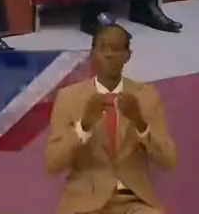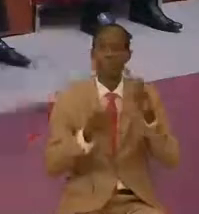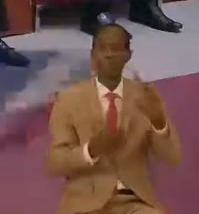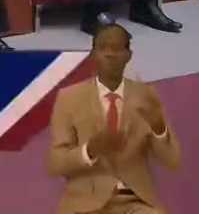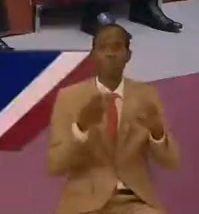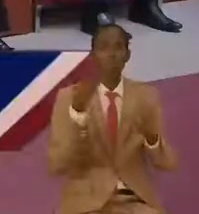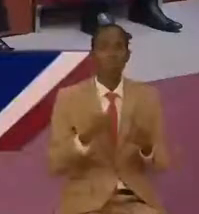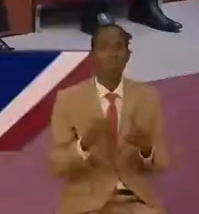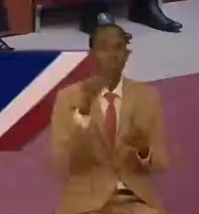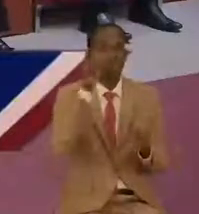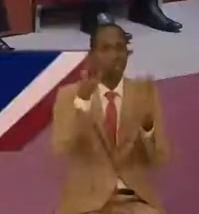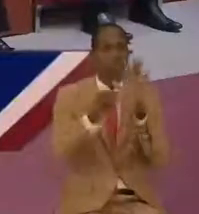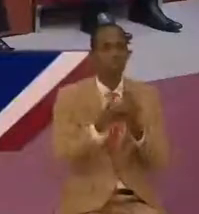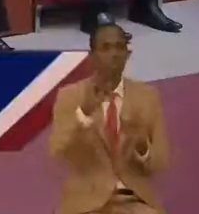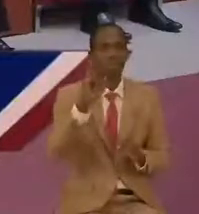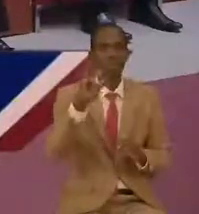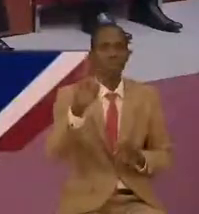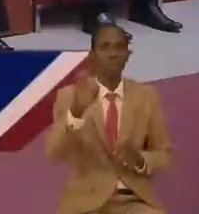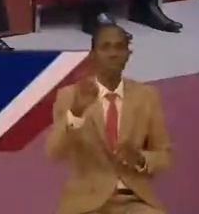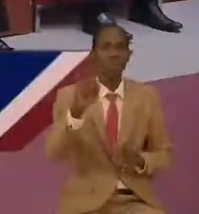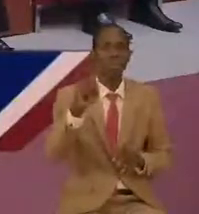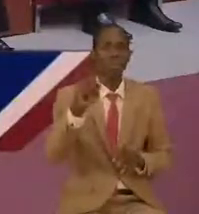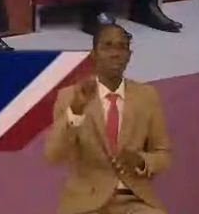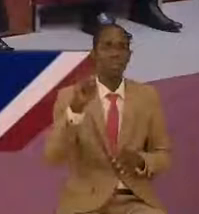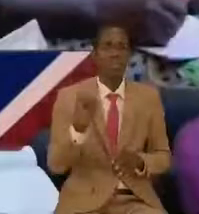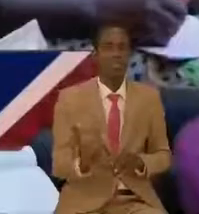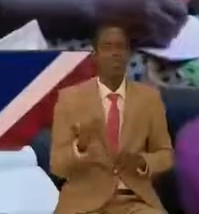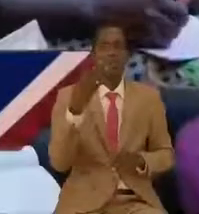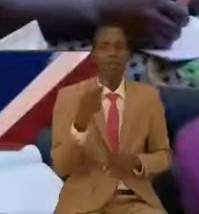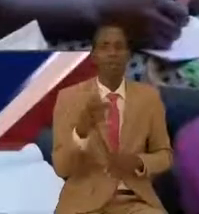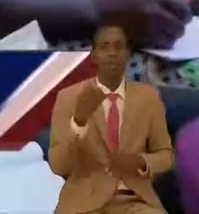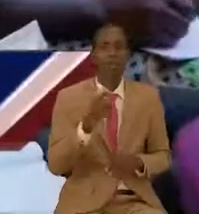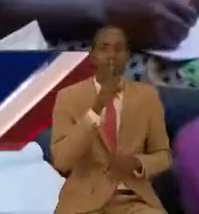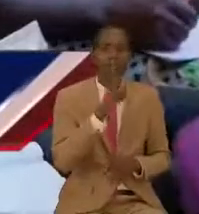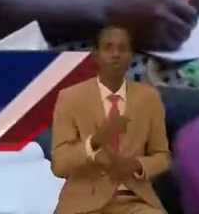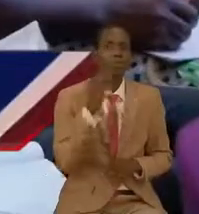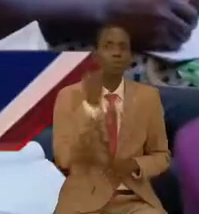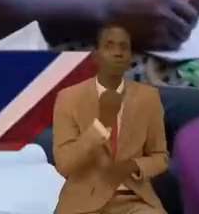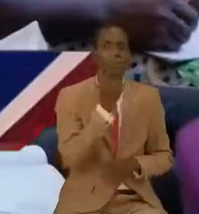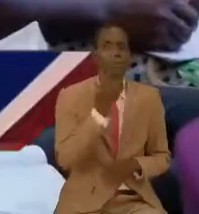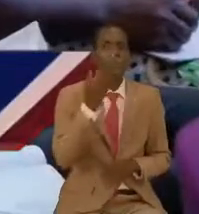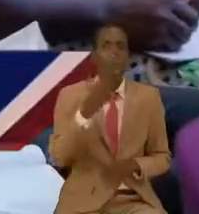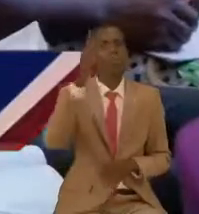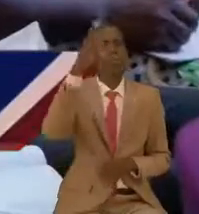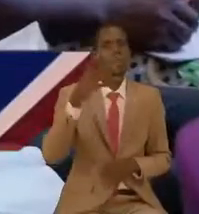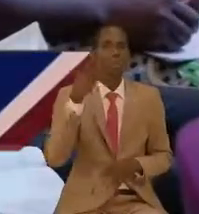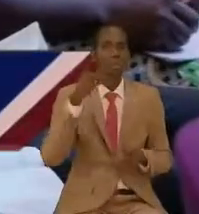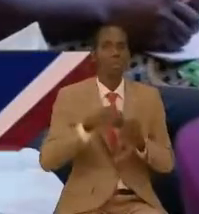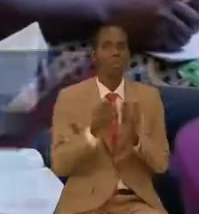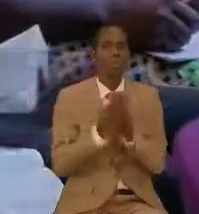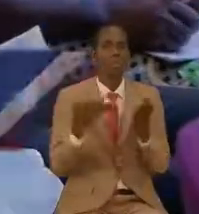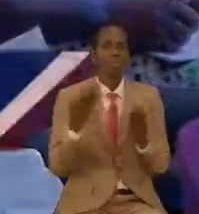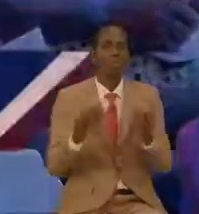l'identité du vrai Israël de Dieu. Et comme nous voyons Galates